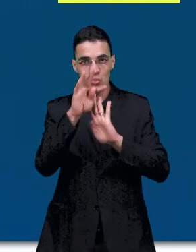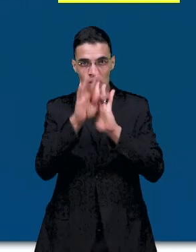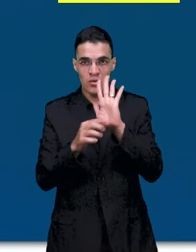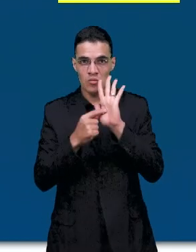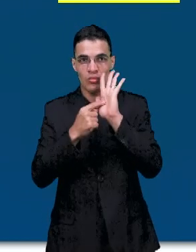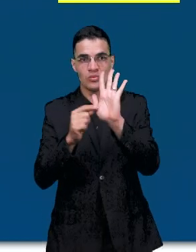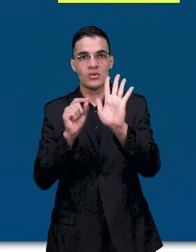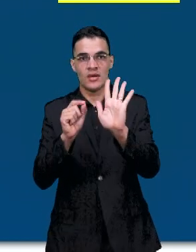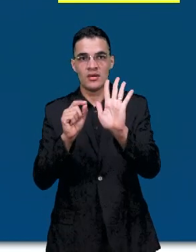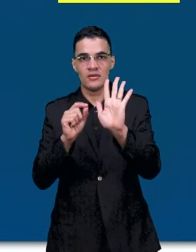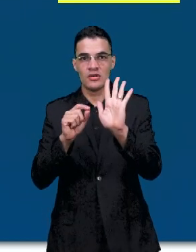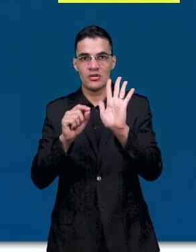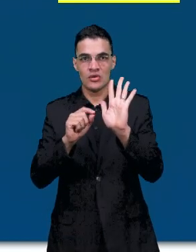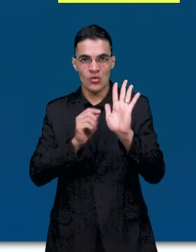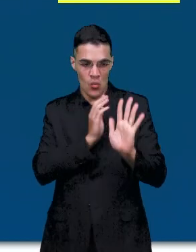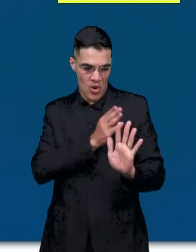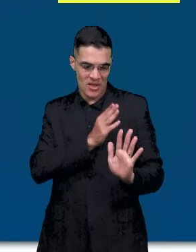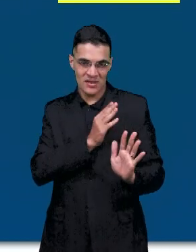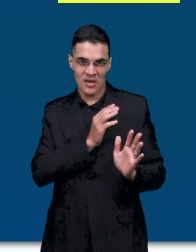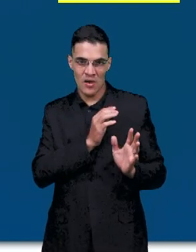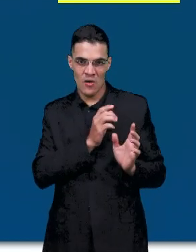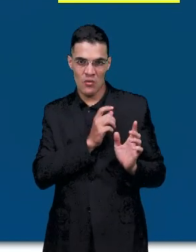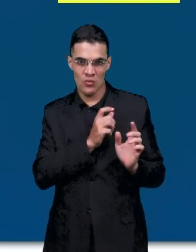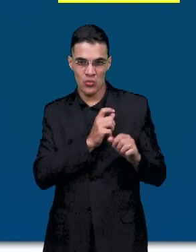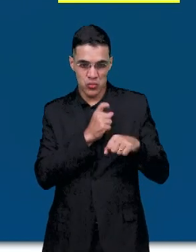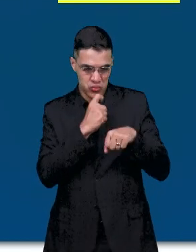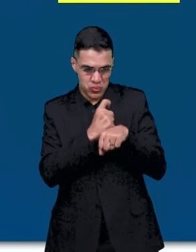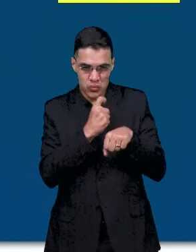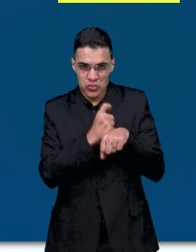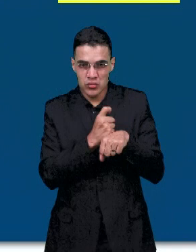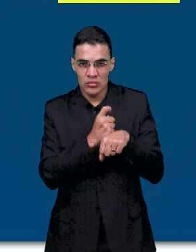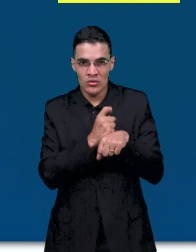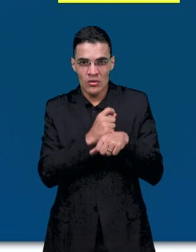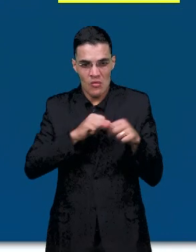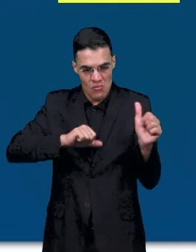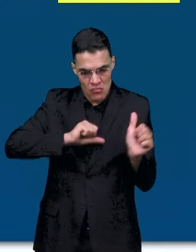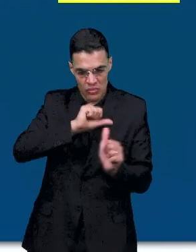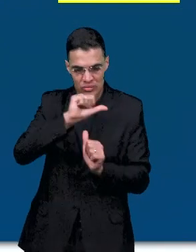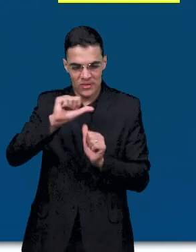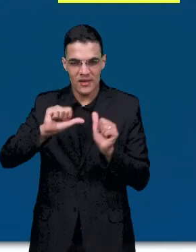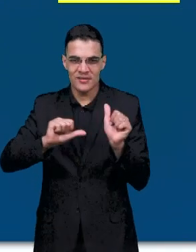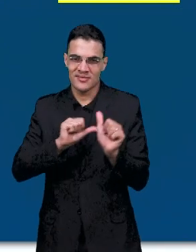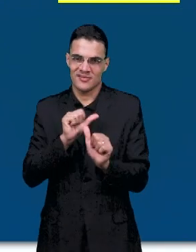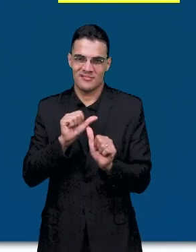26, говорит: «И удалю из них сердце